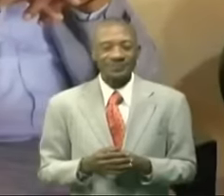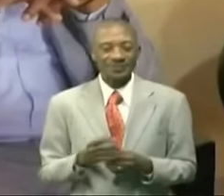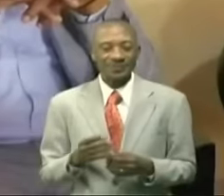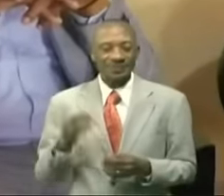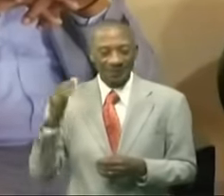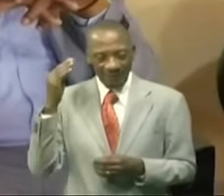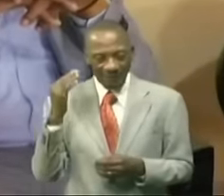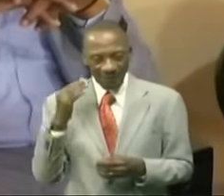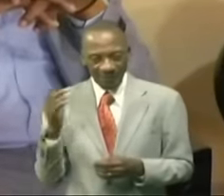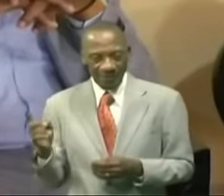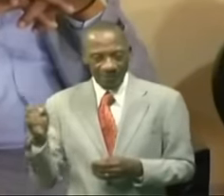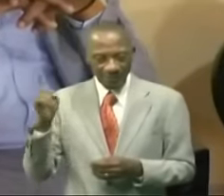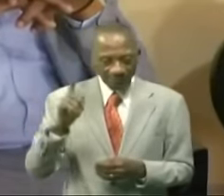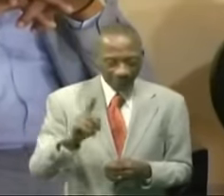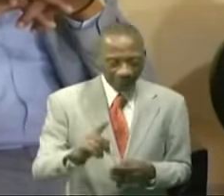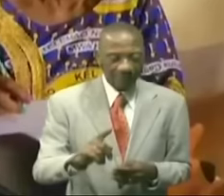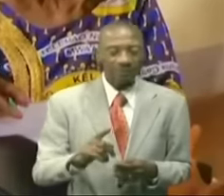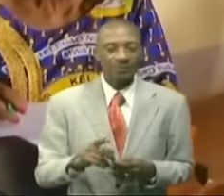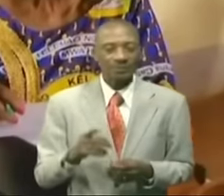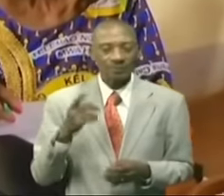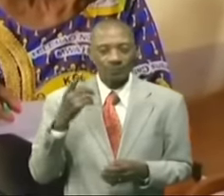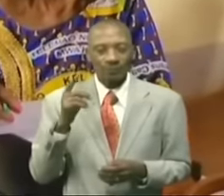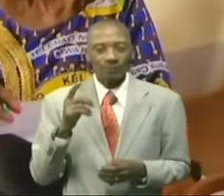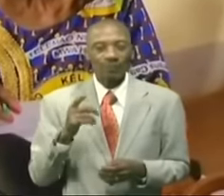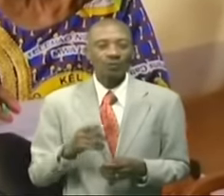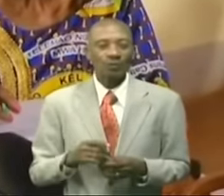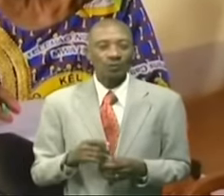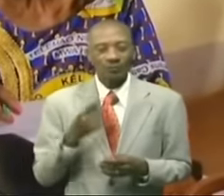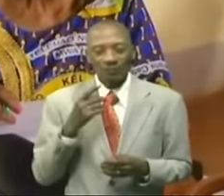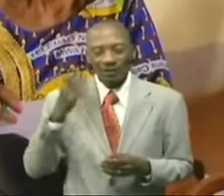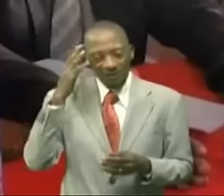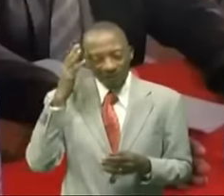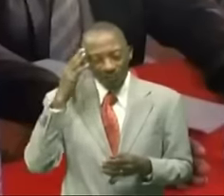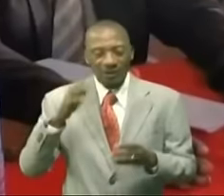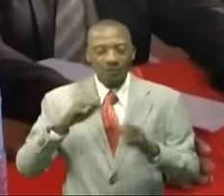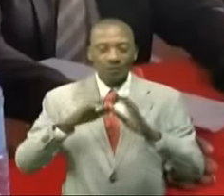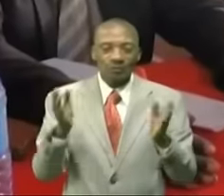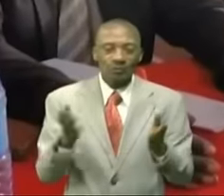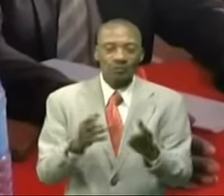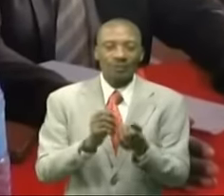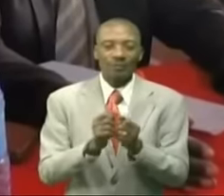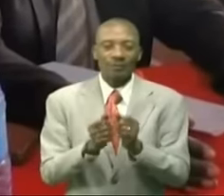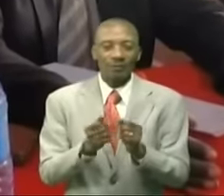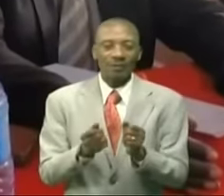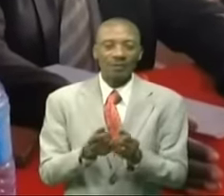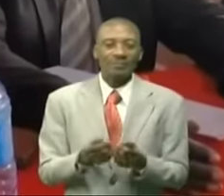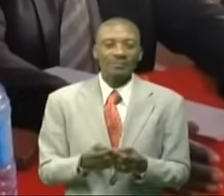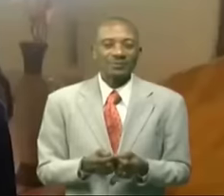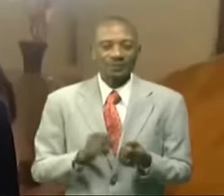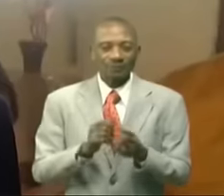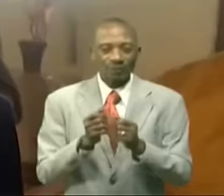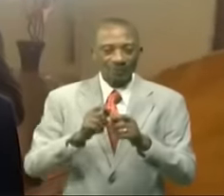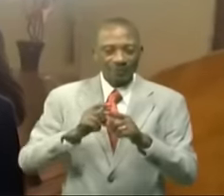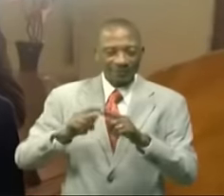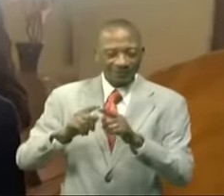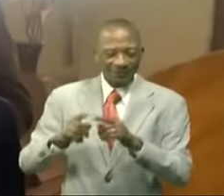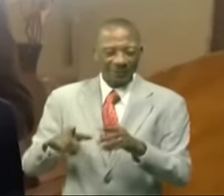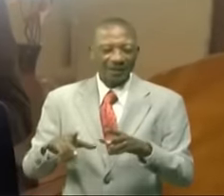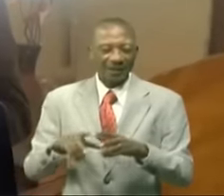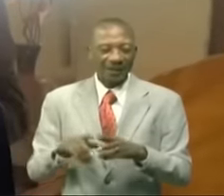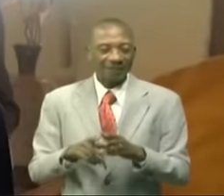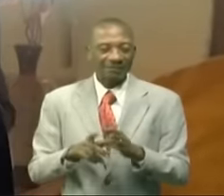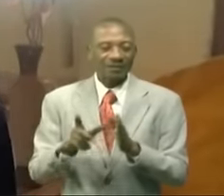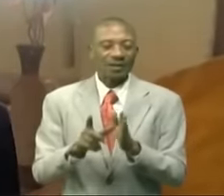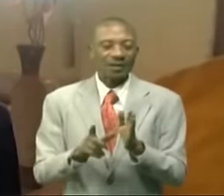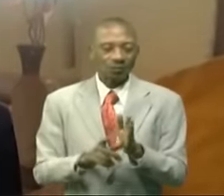nécessaires pour leur permettre d'accomplir avec plus de compétences leurs fonctions dans le respect des lois et des textes réglementaires pour assurer